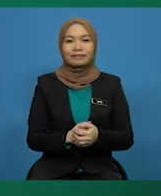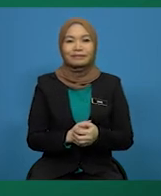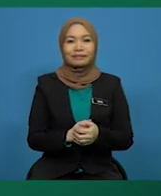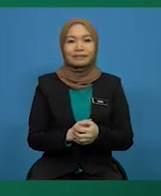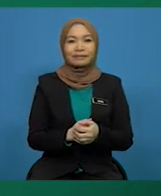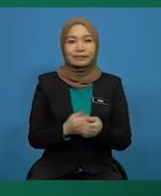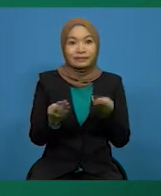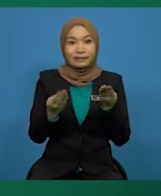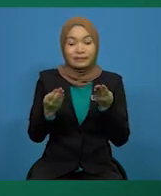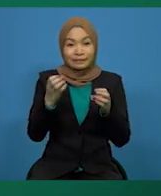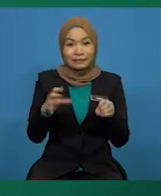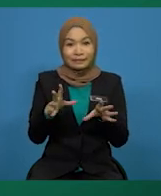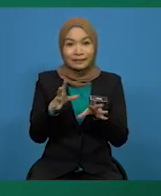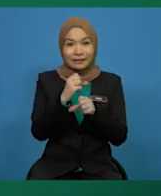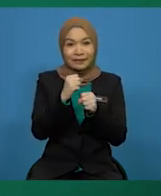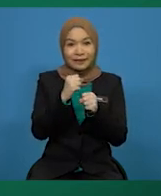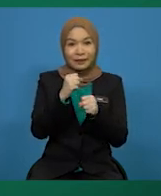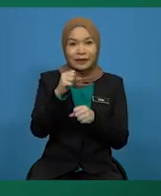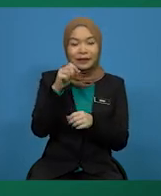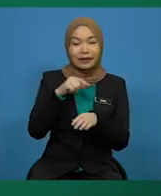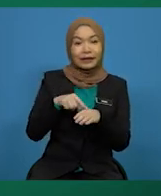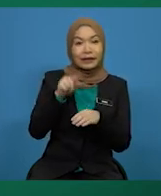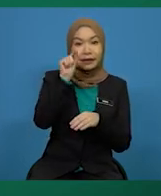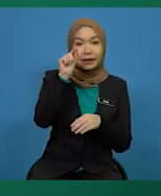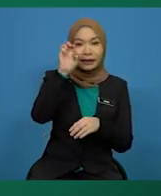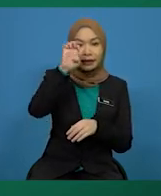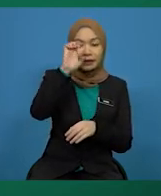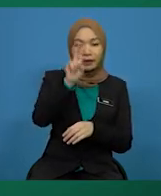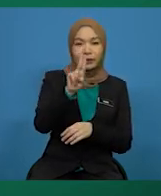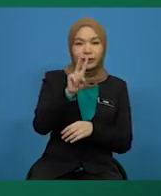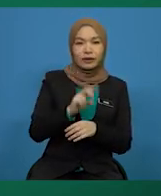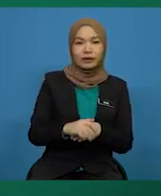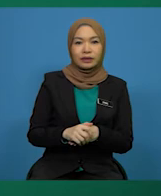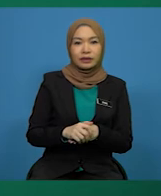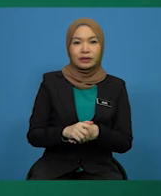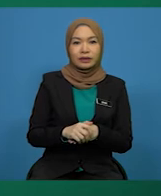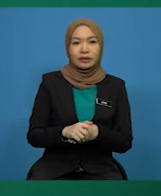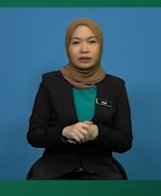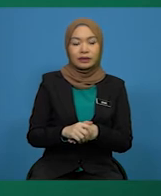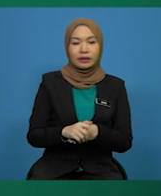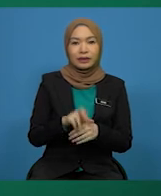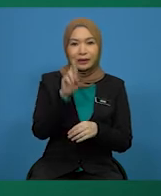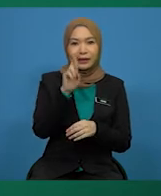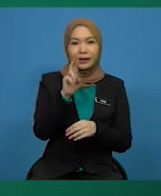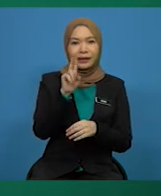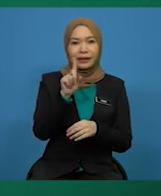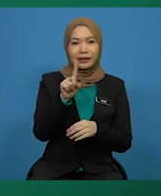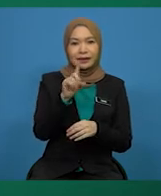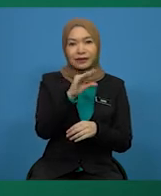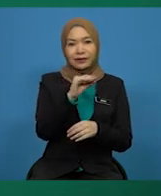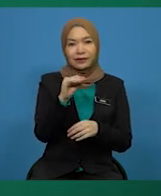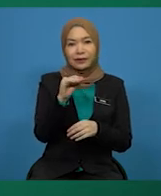titik E2 apabila MS2 sama dengan MD pada kadar bunga R1 dan kuantiti